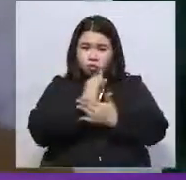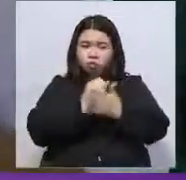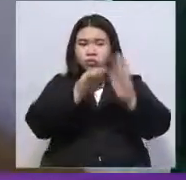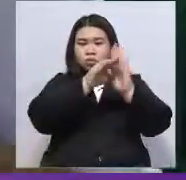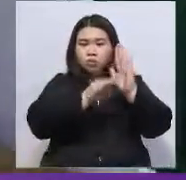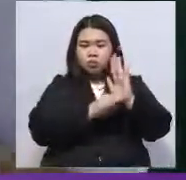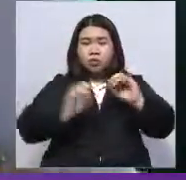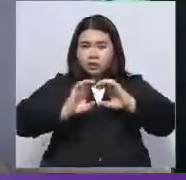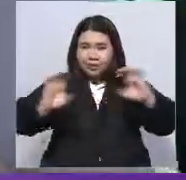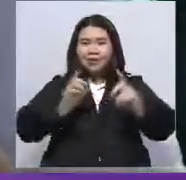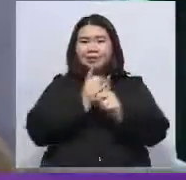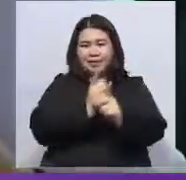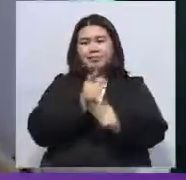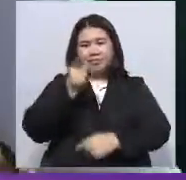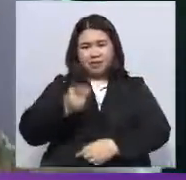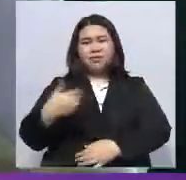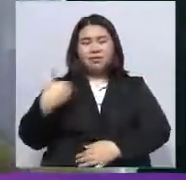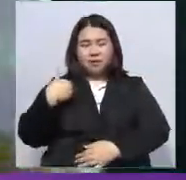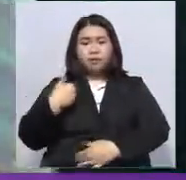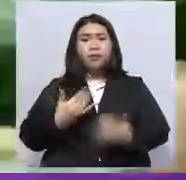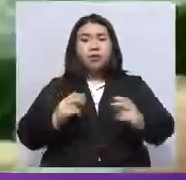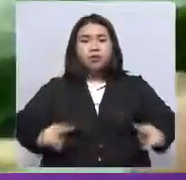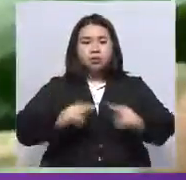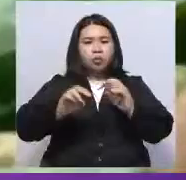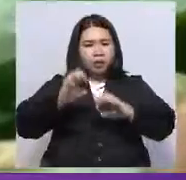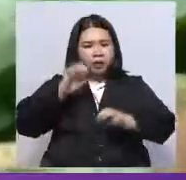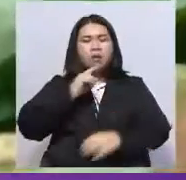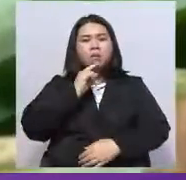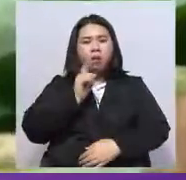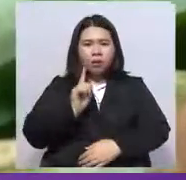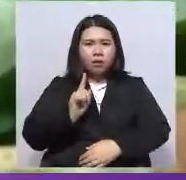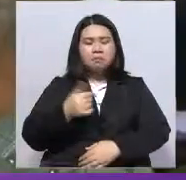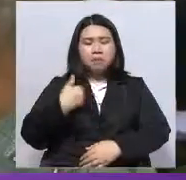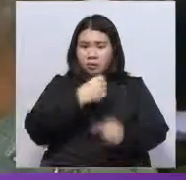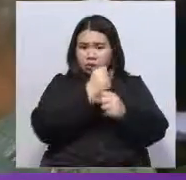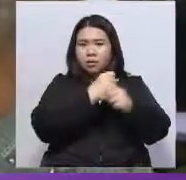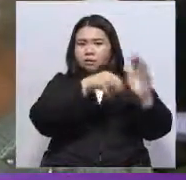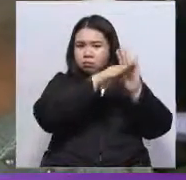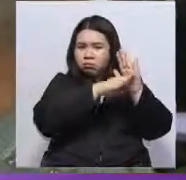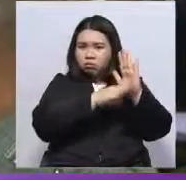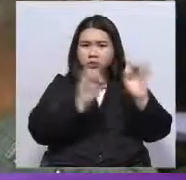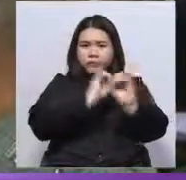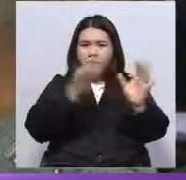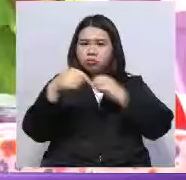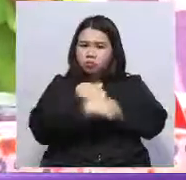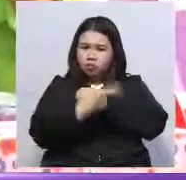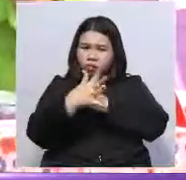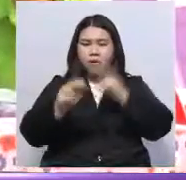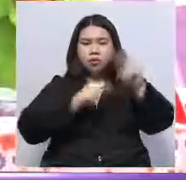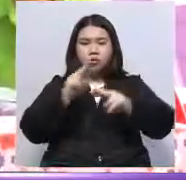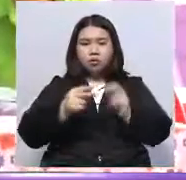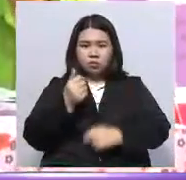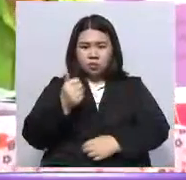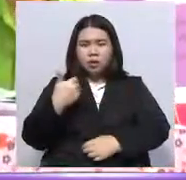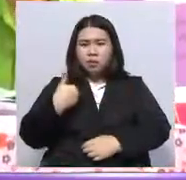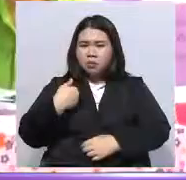เบียบของทางราชการซึ่งกระทรวงมหาดไทยได้เน้นย้ำถึงการดำเนินงานให้มีความโปร่งใสตรวจสอบได้และต